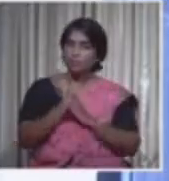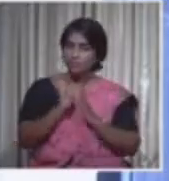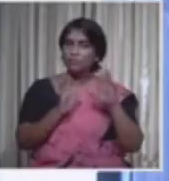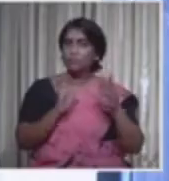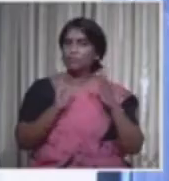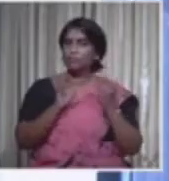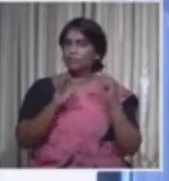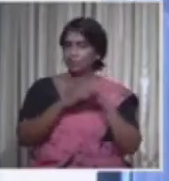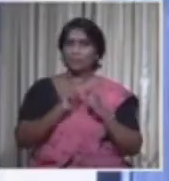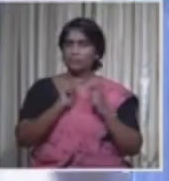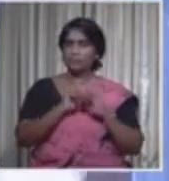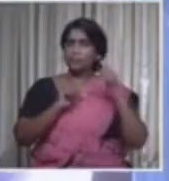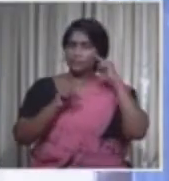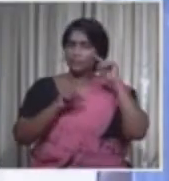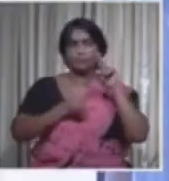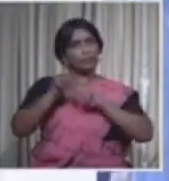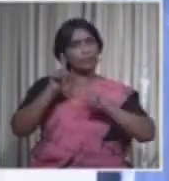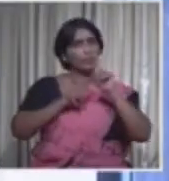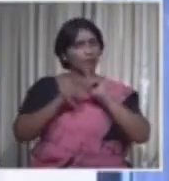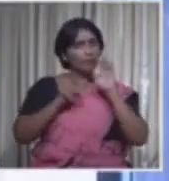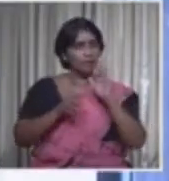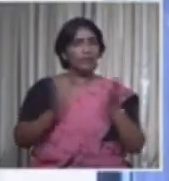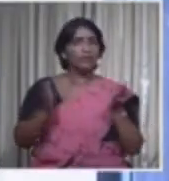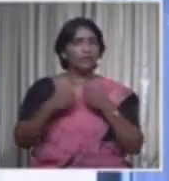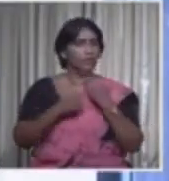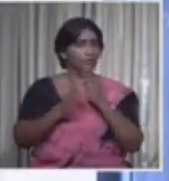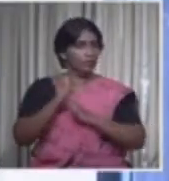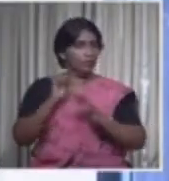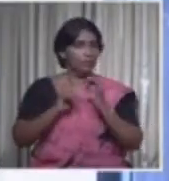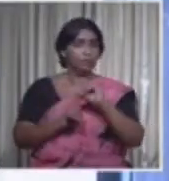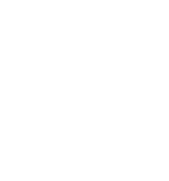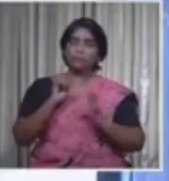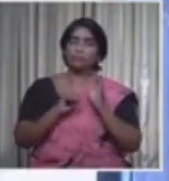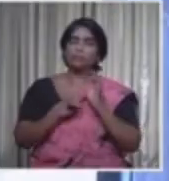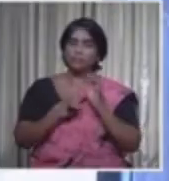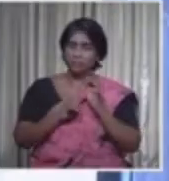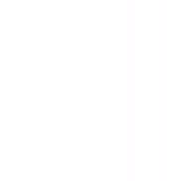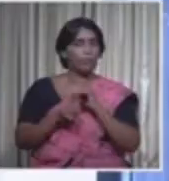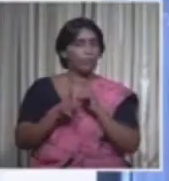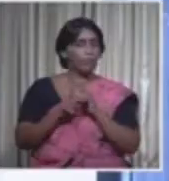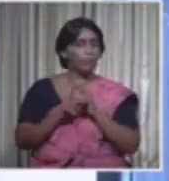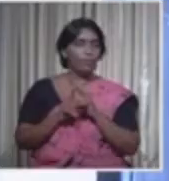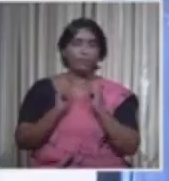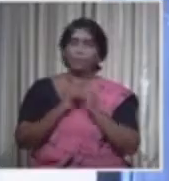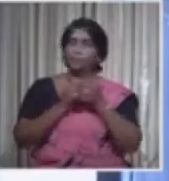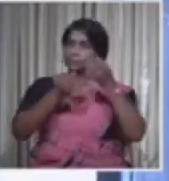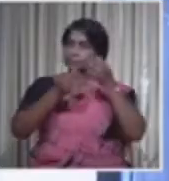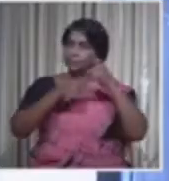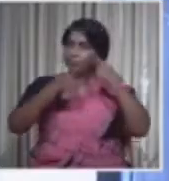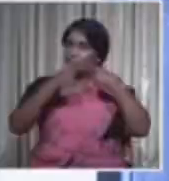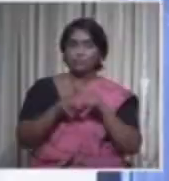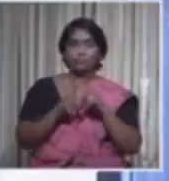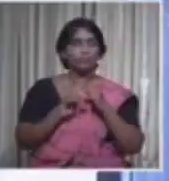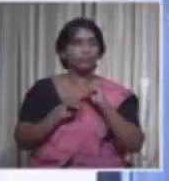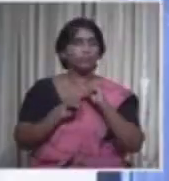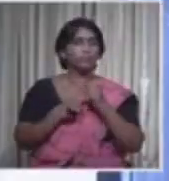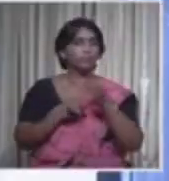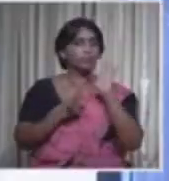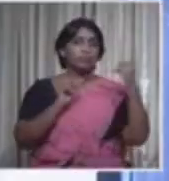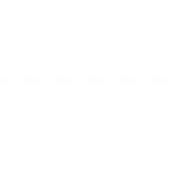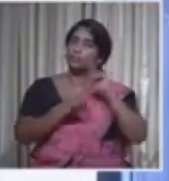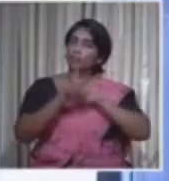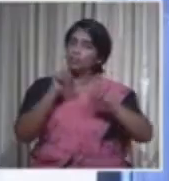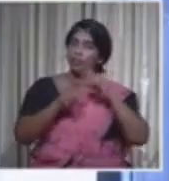ஆபத்துகள் பற்றி கூறியதனால் எங்களுடைய அமைச்சர் அலி சப்ரி அவர்கள் சாமர்த்தியமாக ஜனாதிபதி பிரதமர் போன்றவர்களிடம் பேசி அந்த